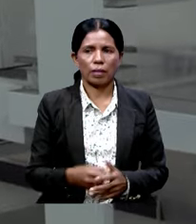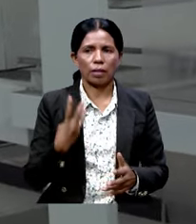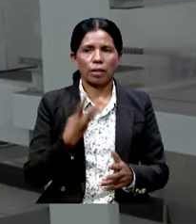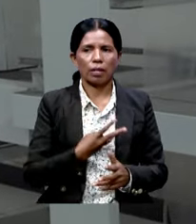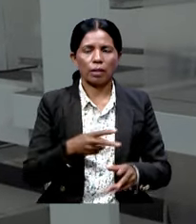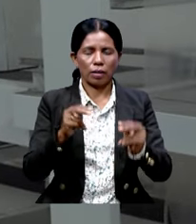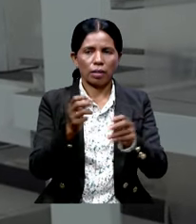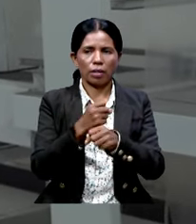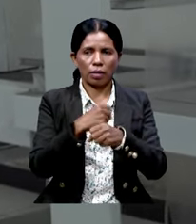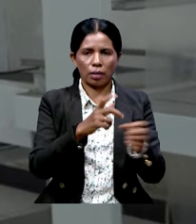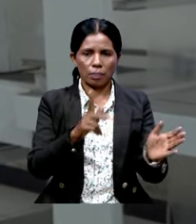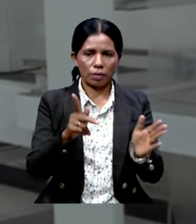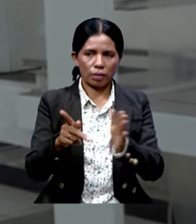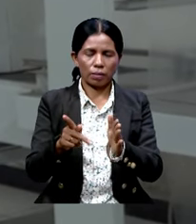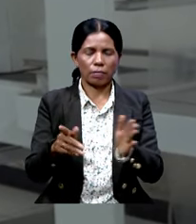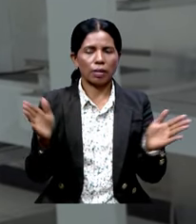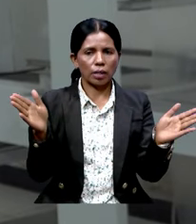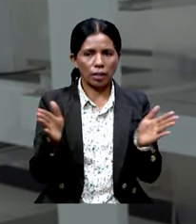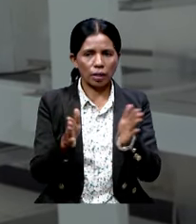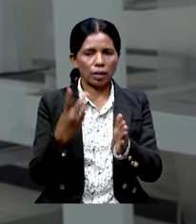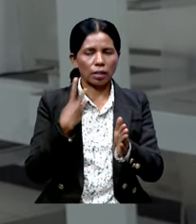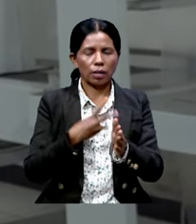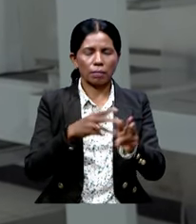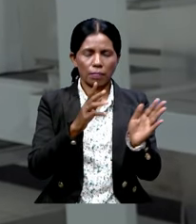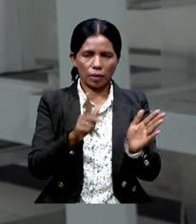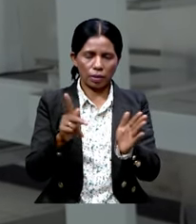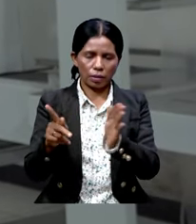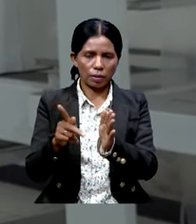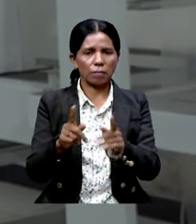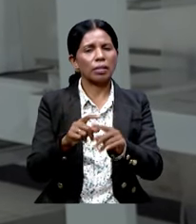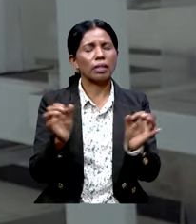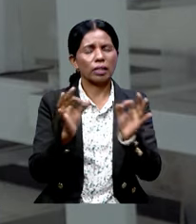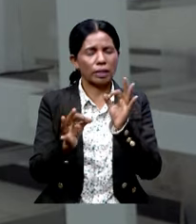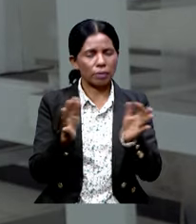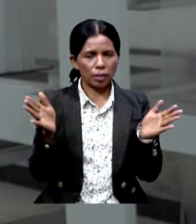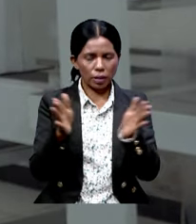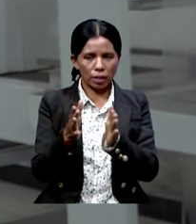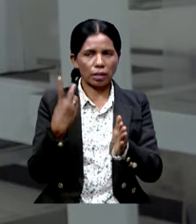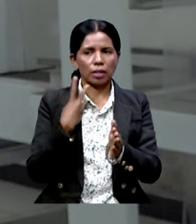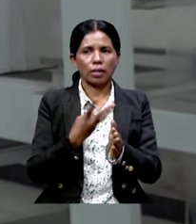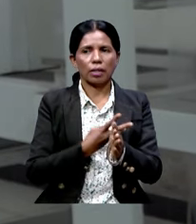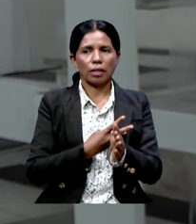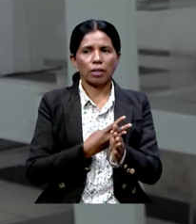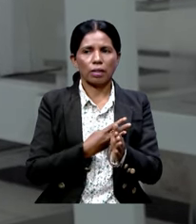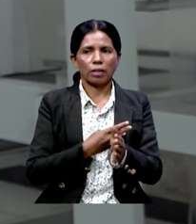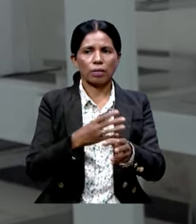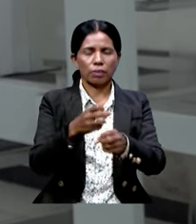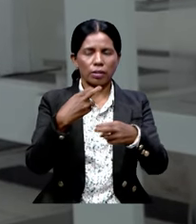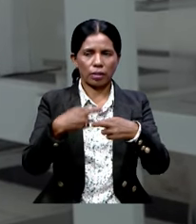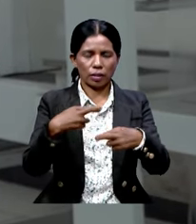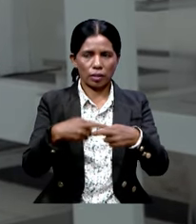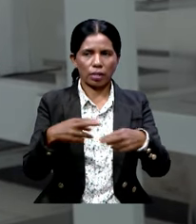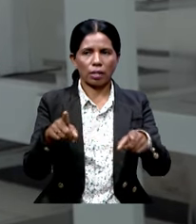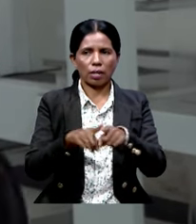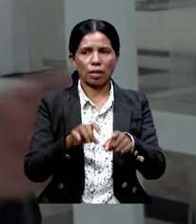halo planu meski kikuang ita persija halo planu meski kikuang ita tinggi yo futurisku ne mebe bot hanya sa gora